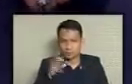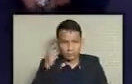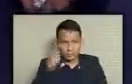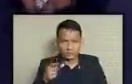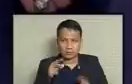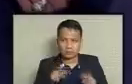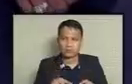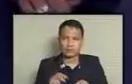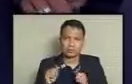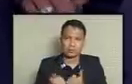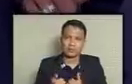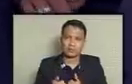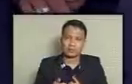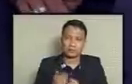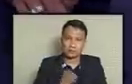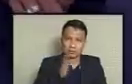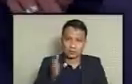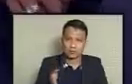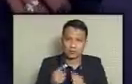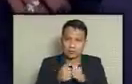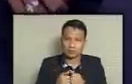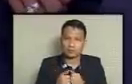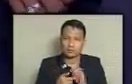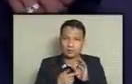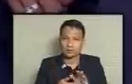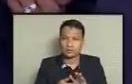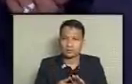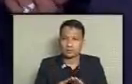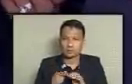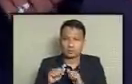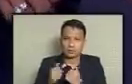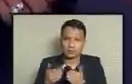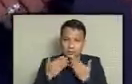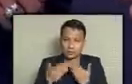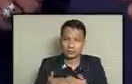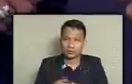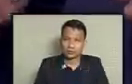agency. Ay, salamat. Sige, sir. Darating po kami dyan mamaya, sir. Okay, salamat opo, po, sir. Ha?